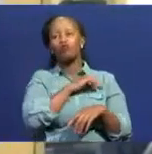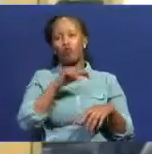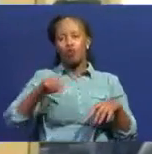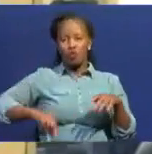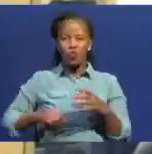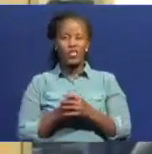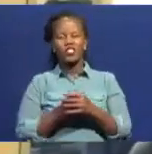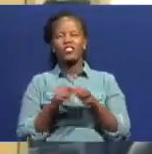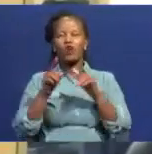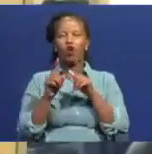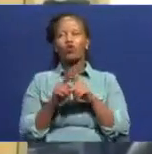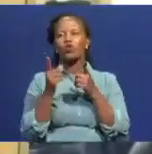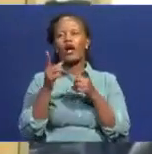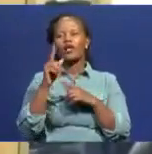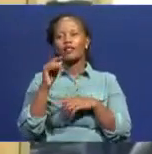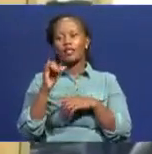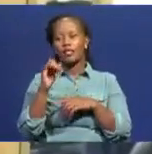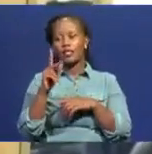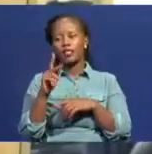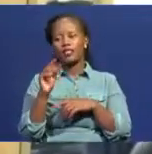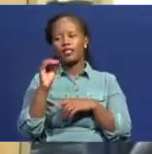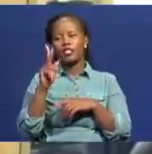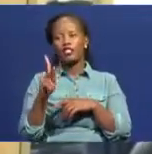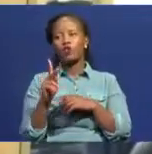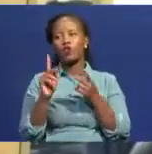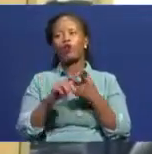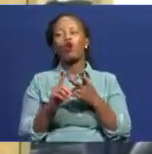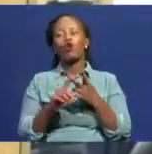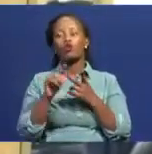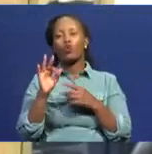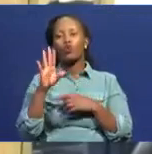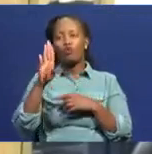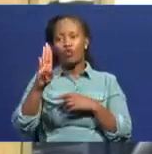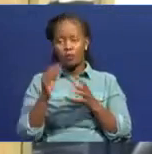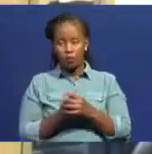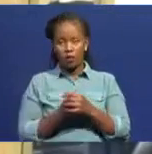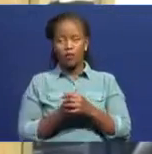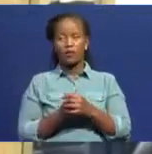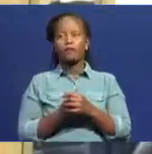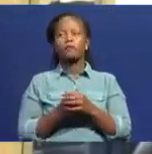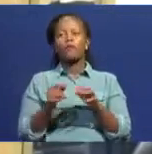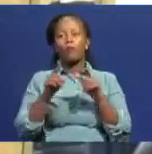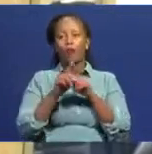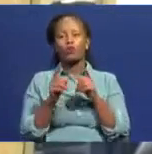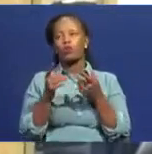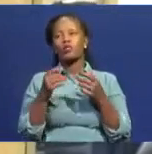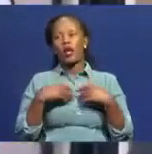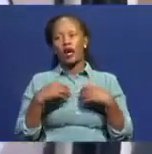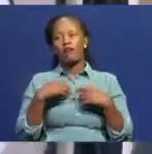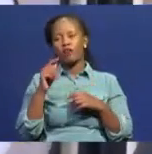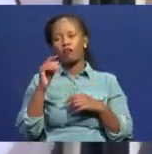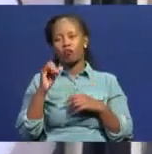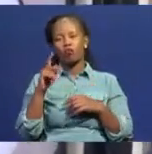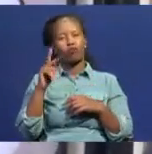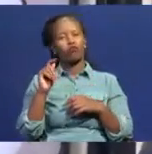YouTube Baba Queen, Facebook Grace Ann Orieko, and then TikTok Baba Queen.